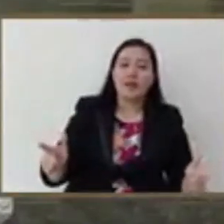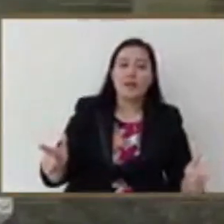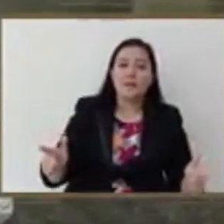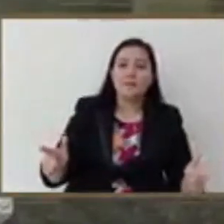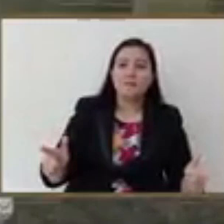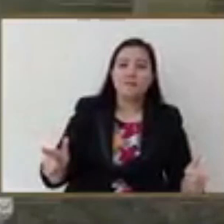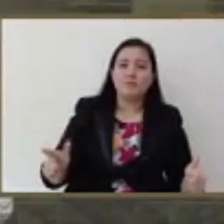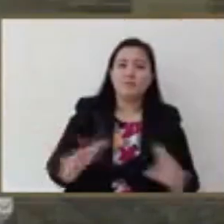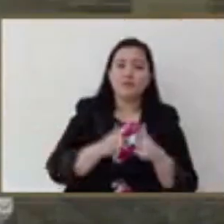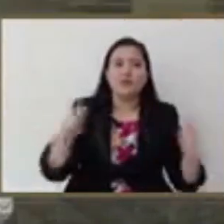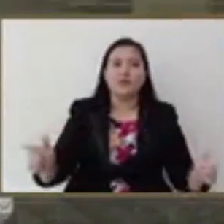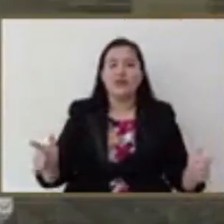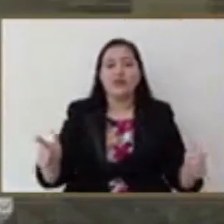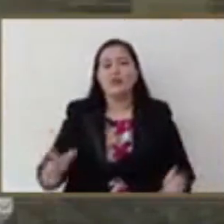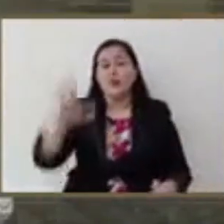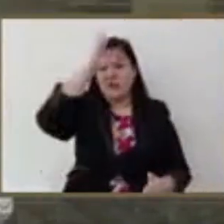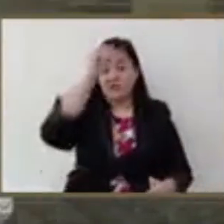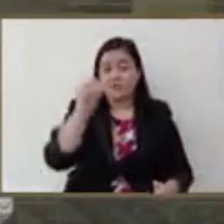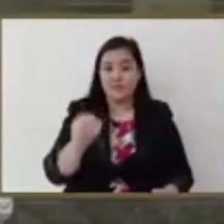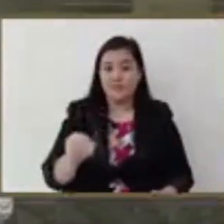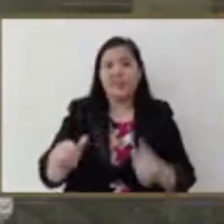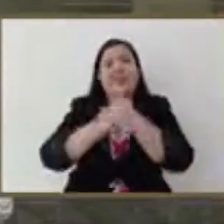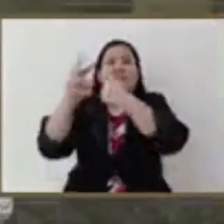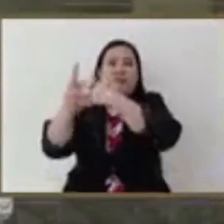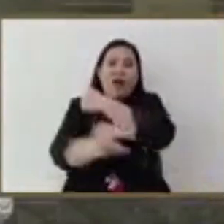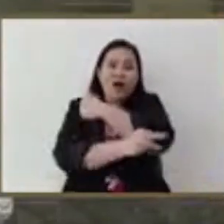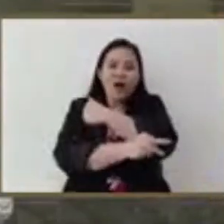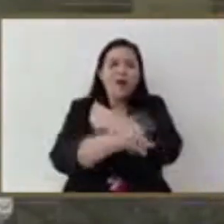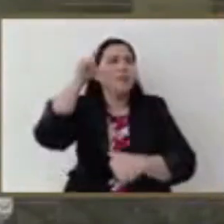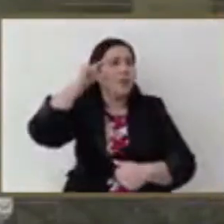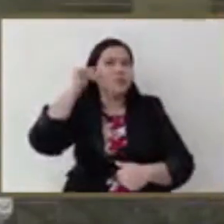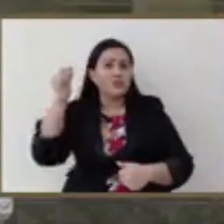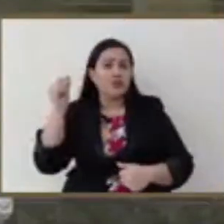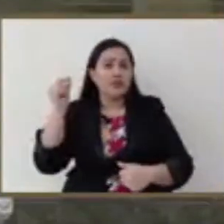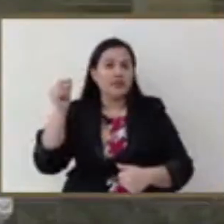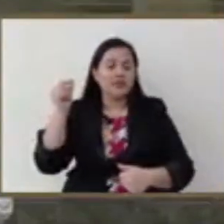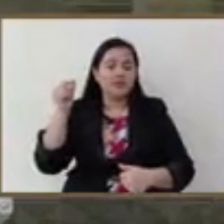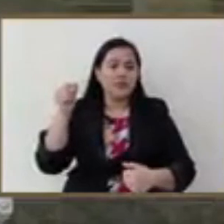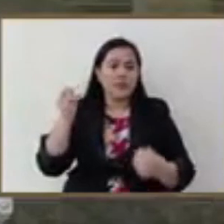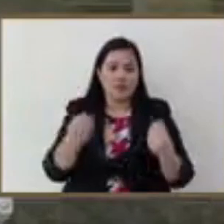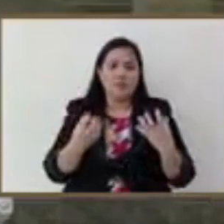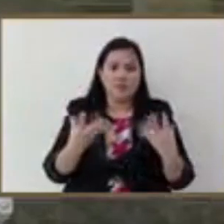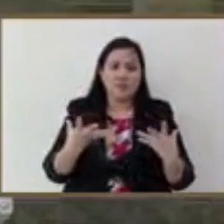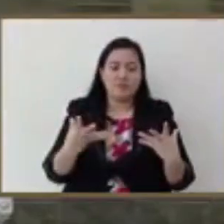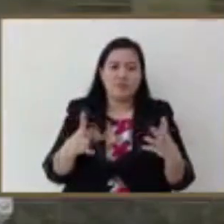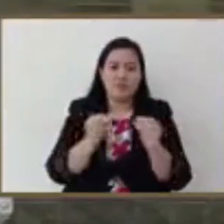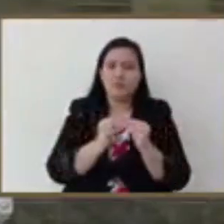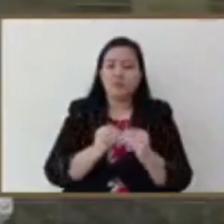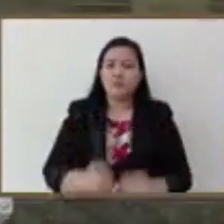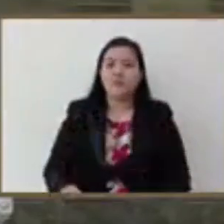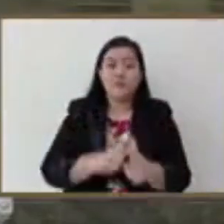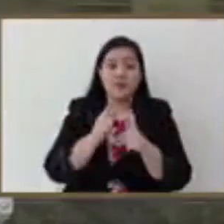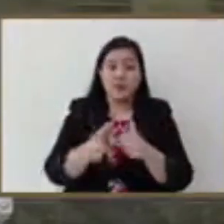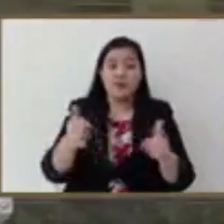all of them, mga kapatid, na binabanggit sa Hebrews chapter 11, the heroes of faith. Lahat makikita po natin doon. It should